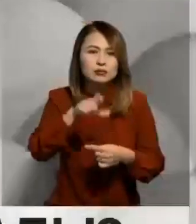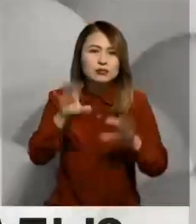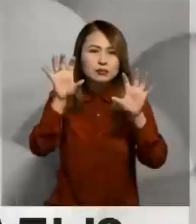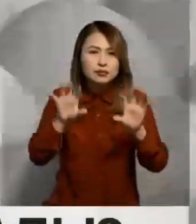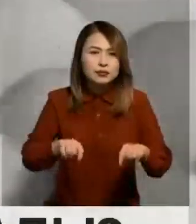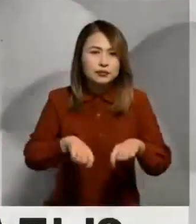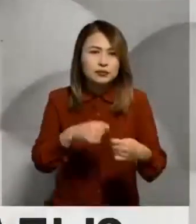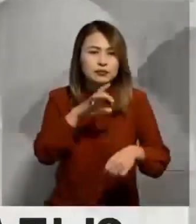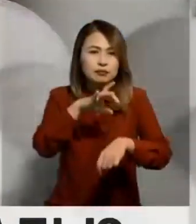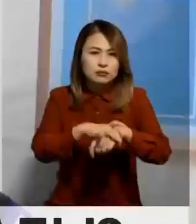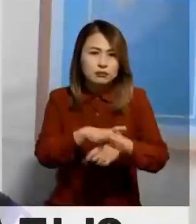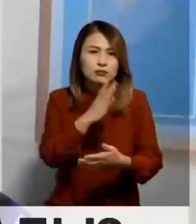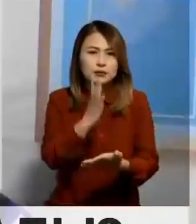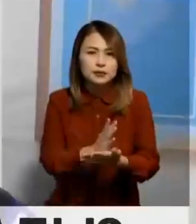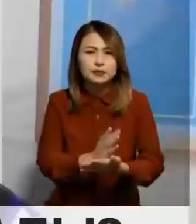бұзу белгілері анықталған.